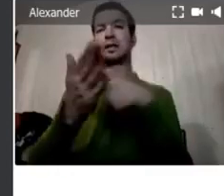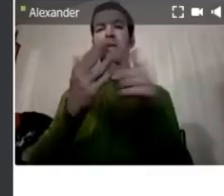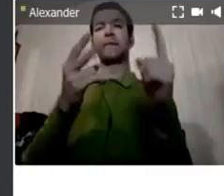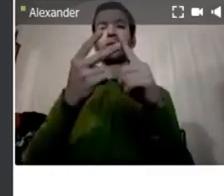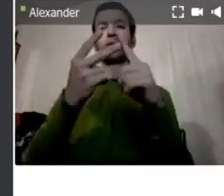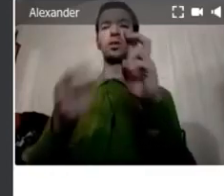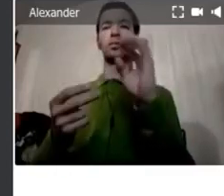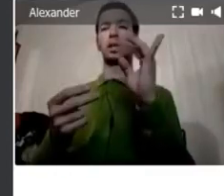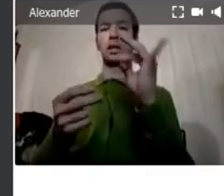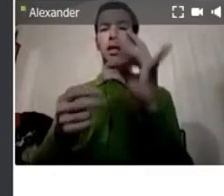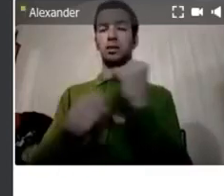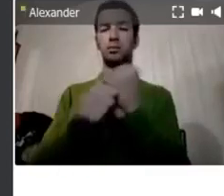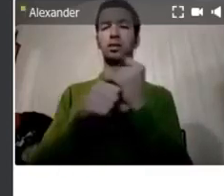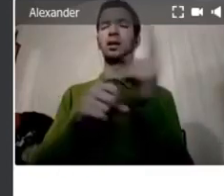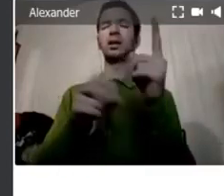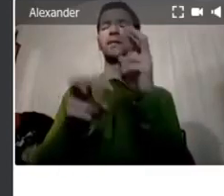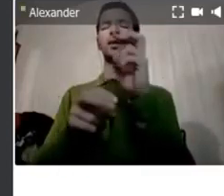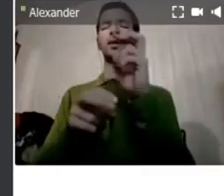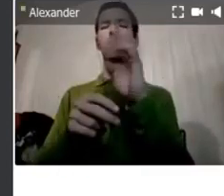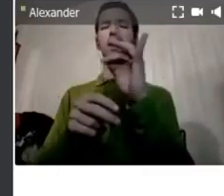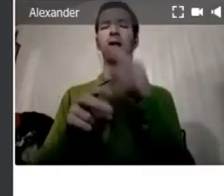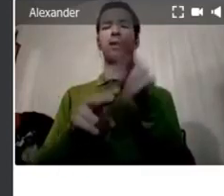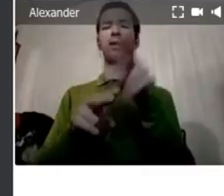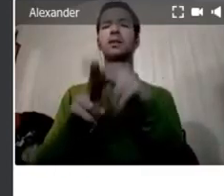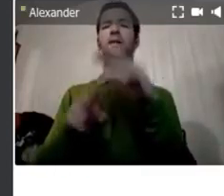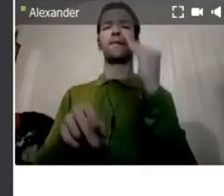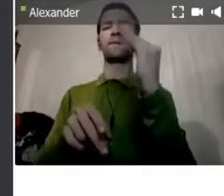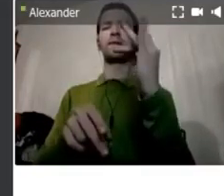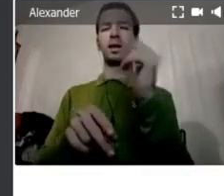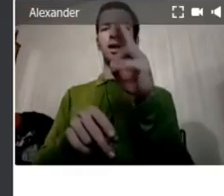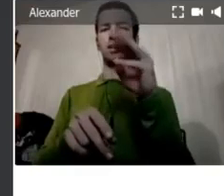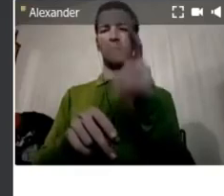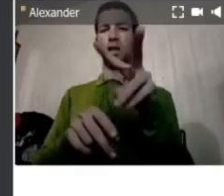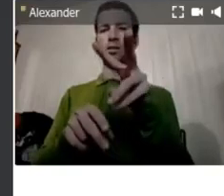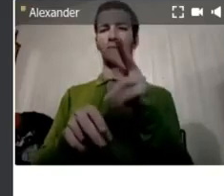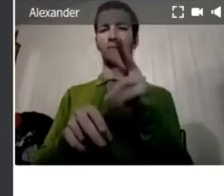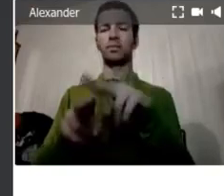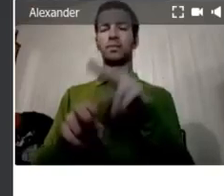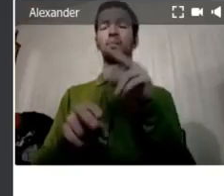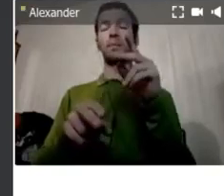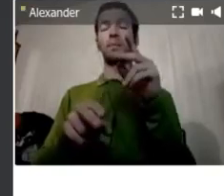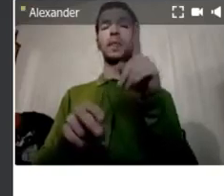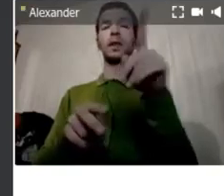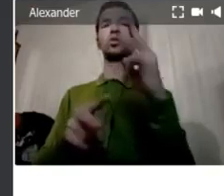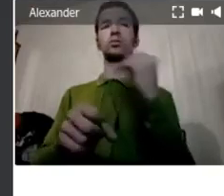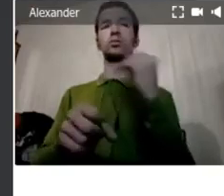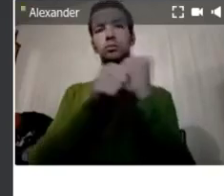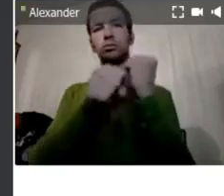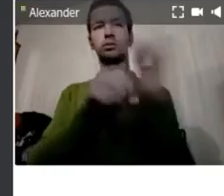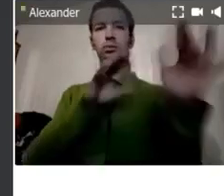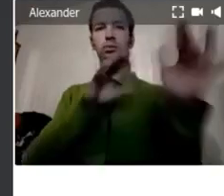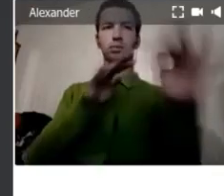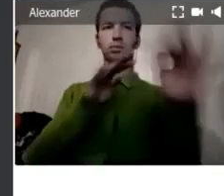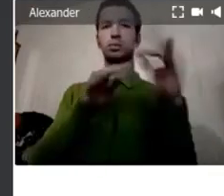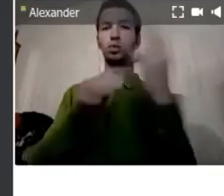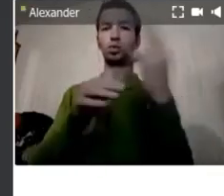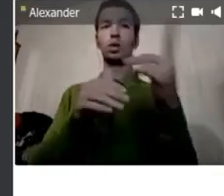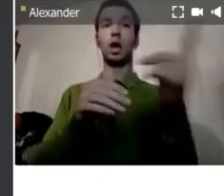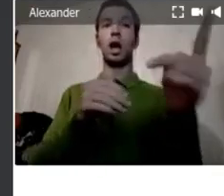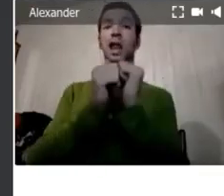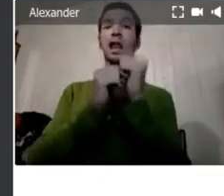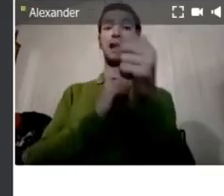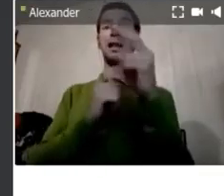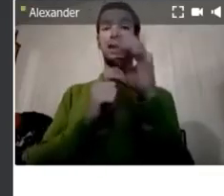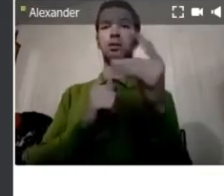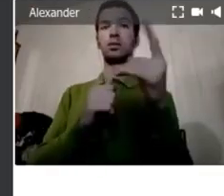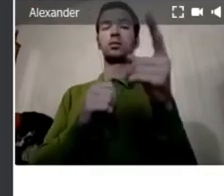выстроить бизнес так, что со временем вам работать нужно все меньше и меньше, а доход у вас будет все больше и больше.